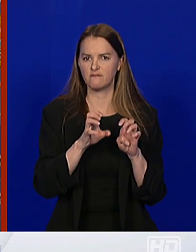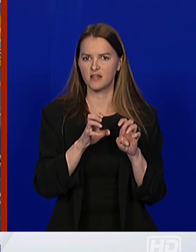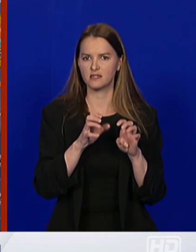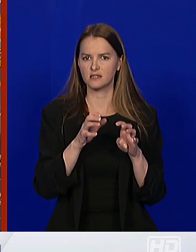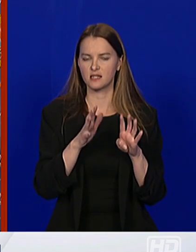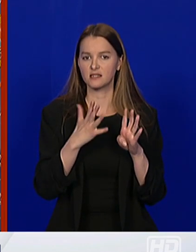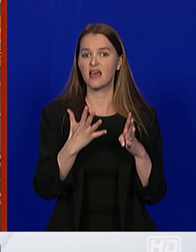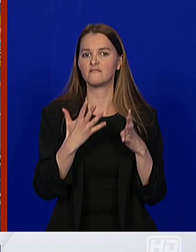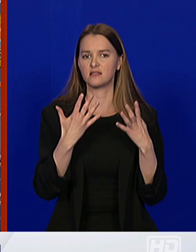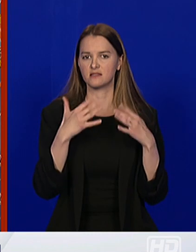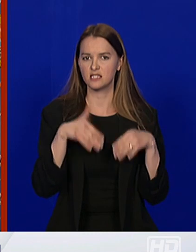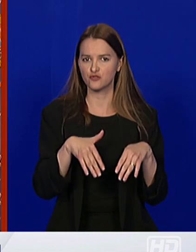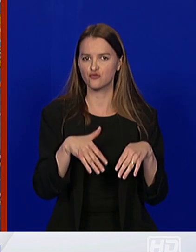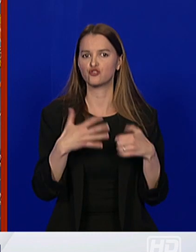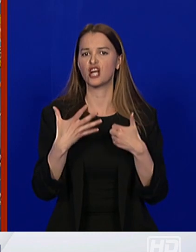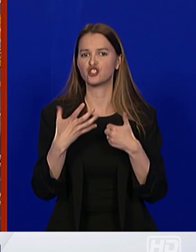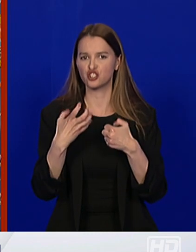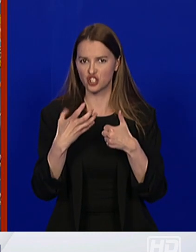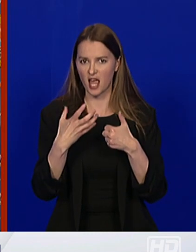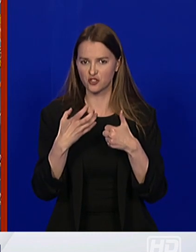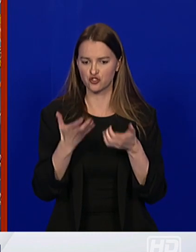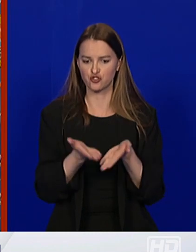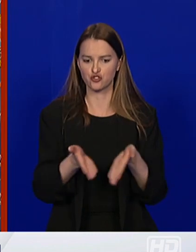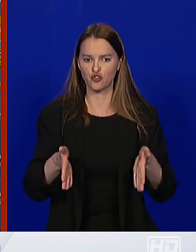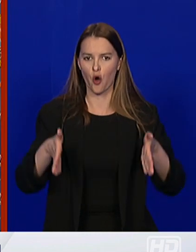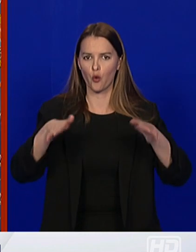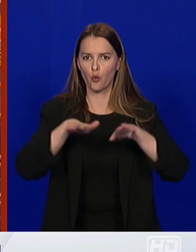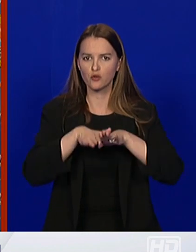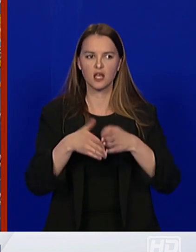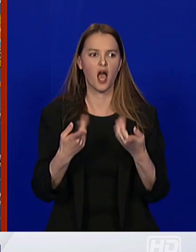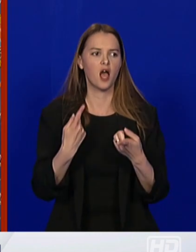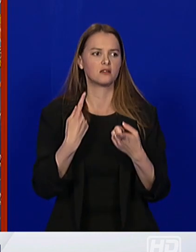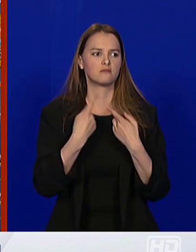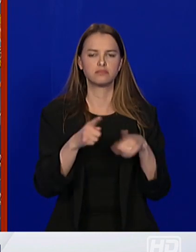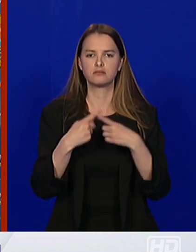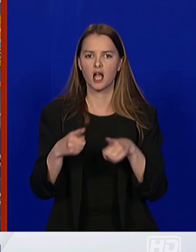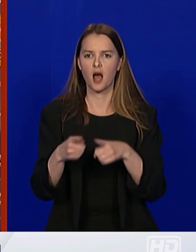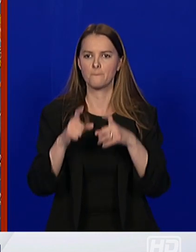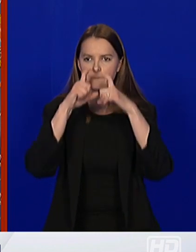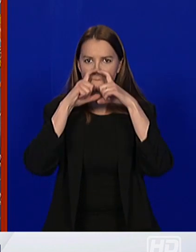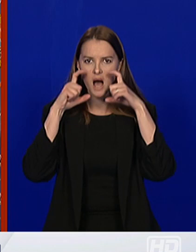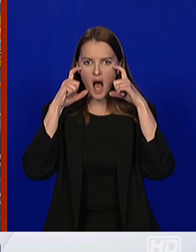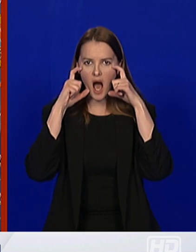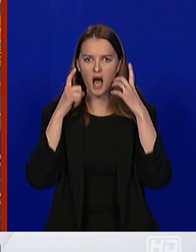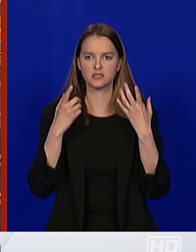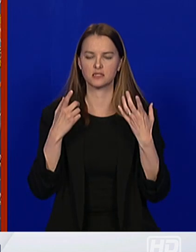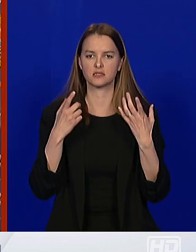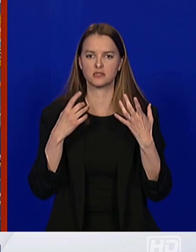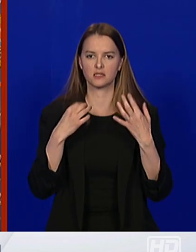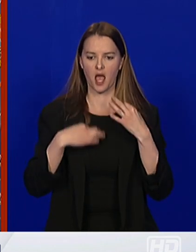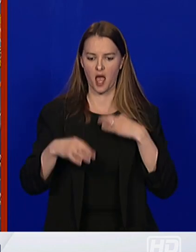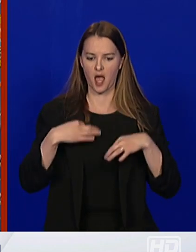sa različitom opremom od maski, ogrtača, maski dvije, tri kategorije,